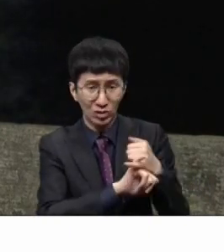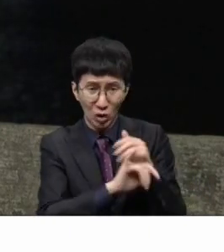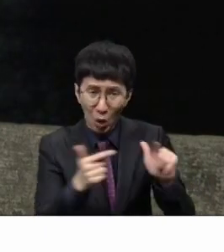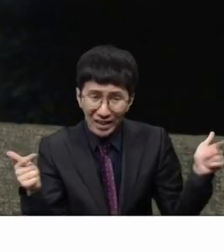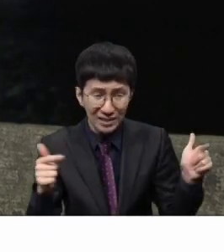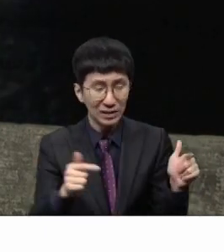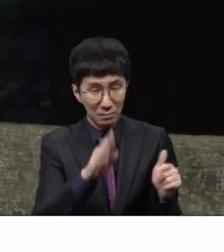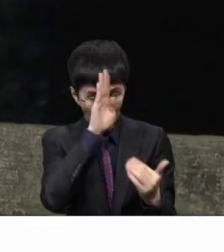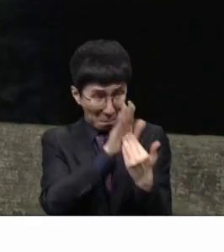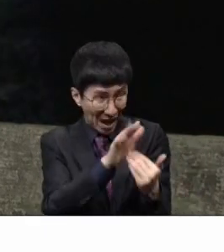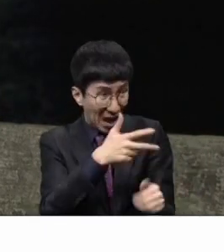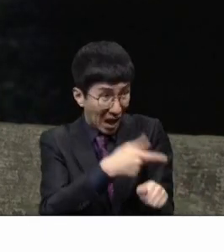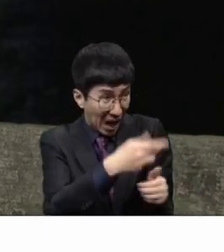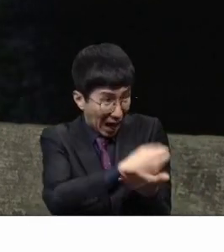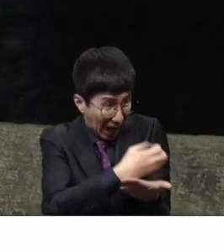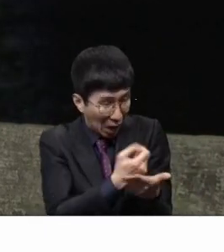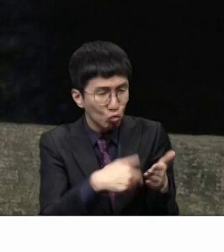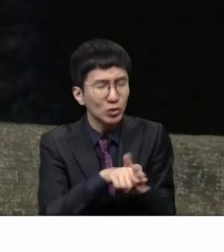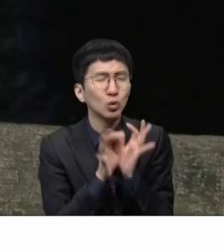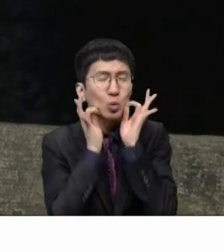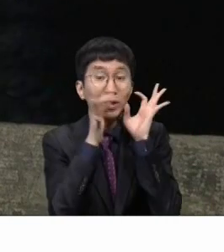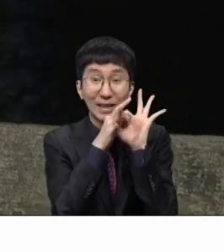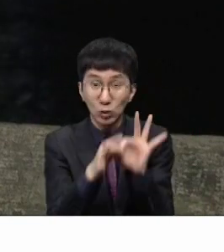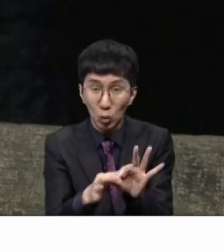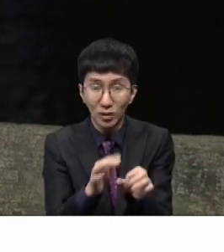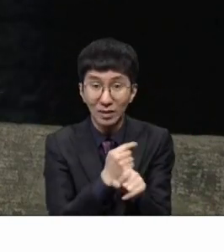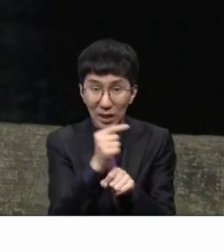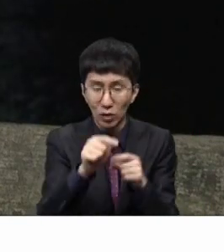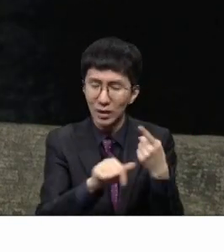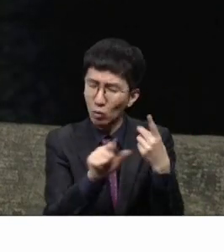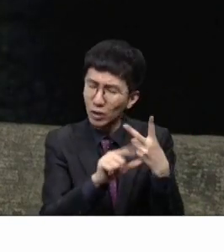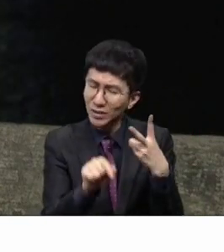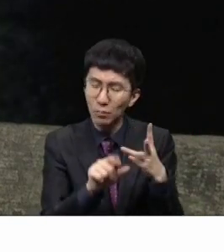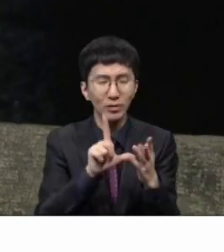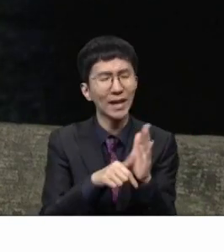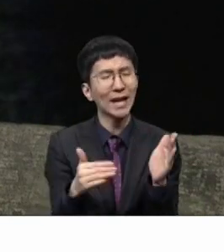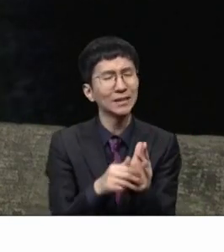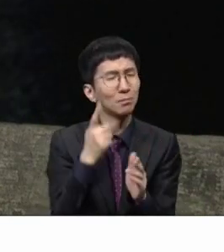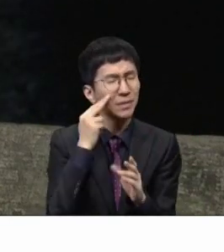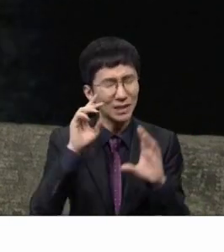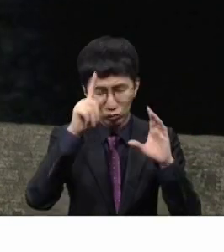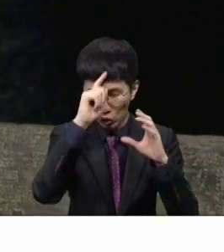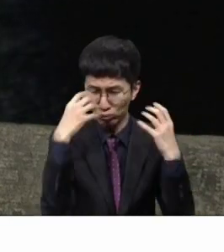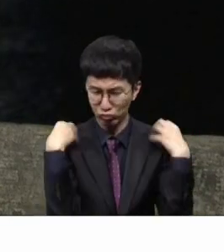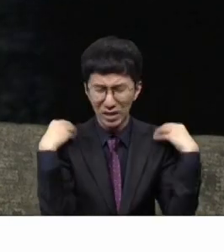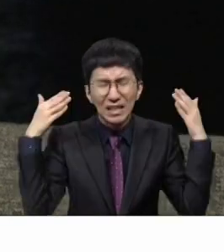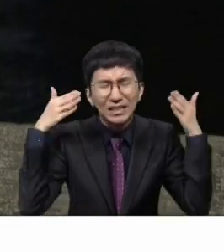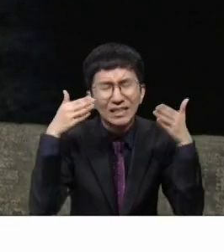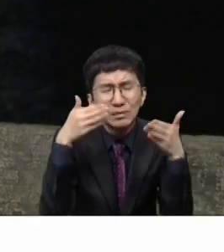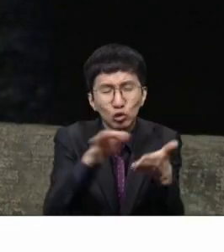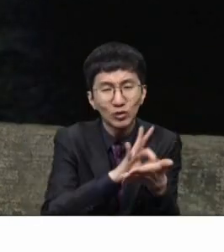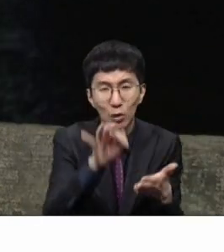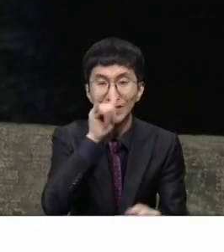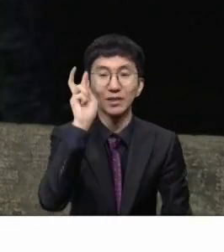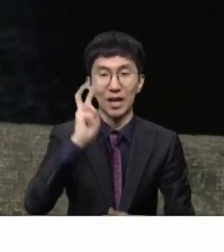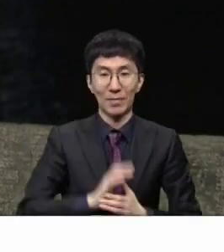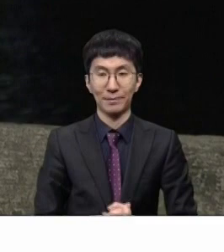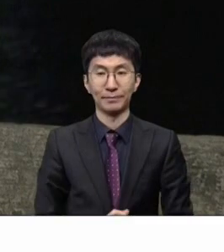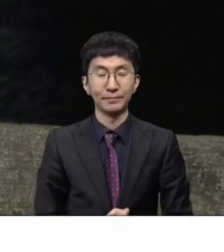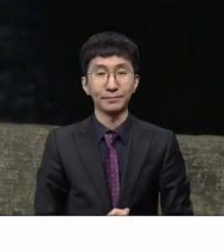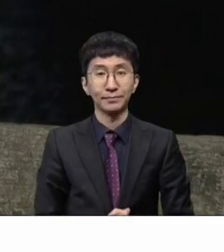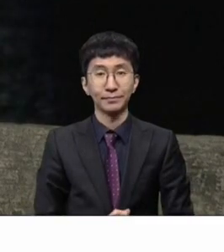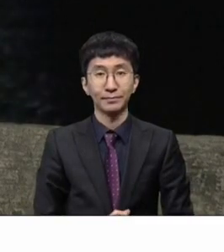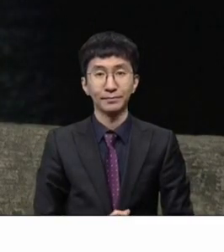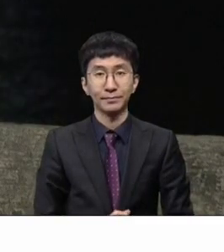적극적으로 백신 물량 확보에 나서고 있어서 내년 초까지 백신이 미국에 집중되는 건 불가피해 보입니다. 뉴욕에서